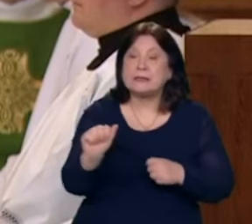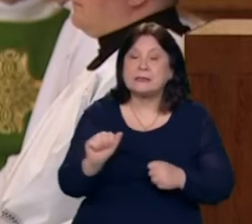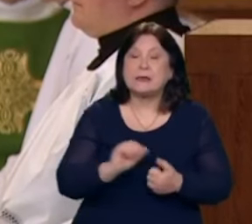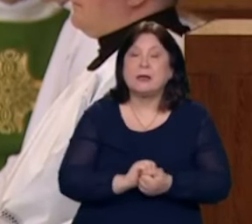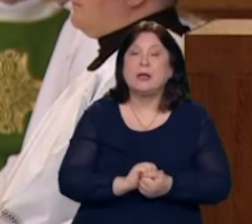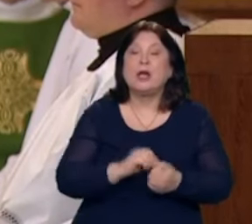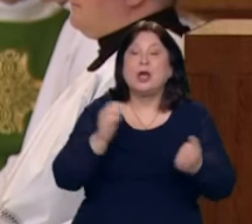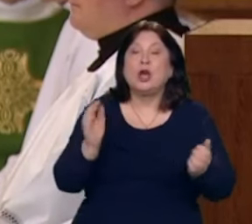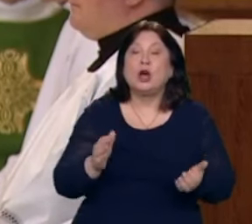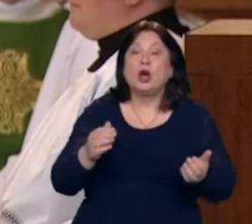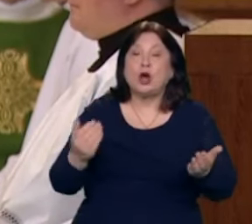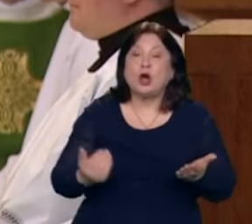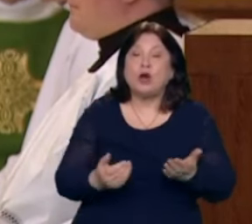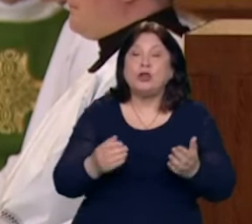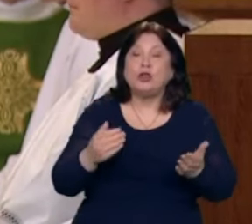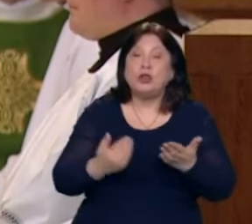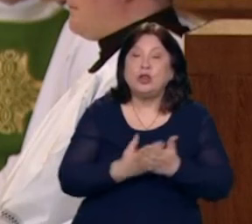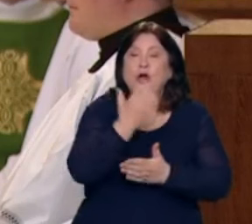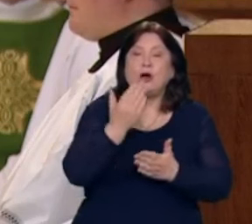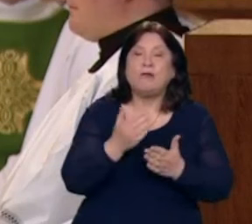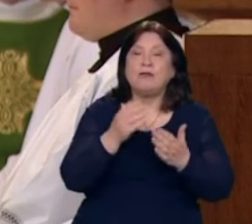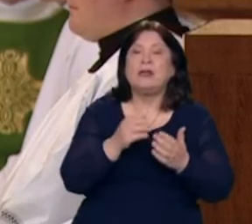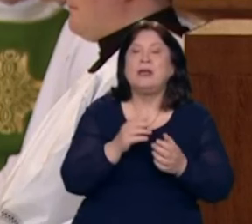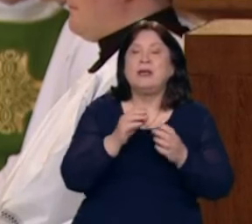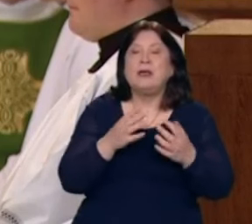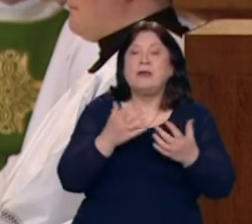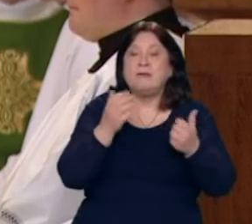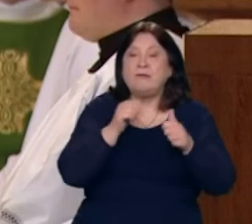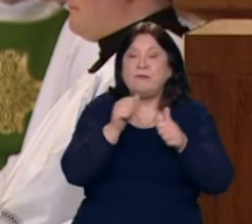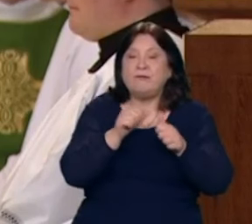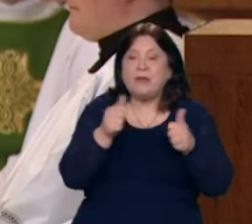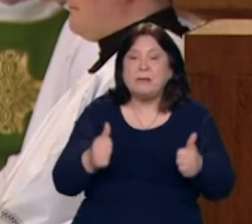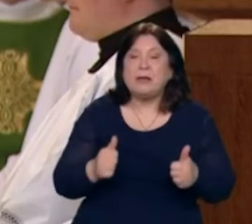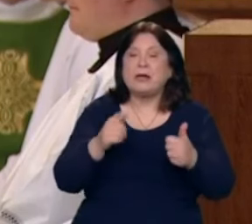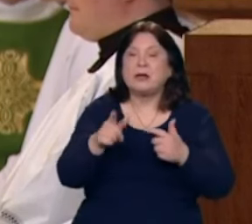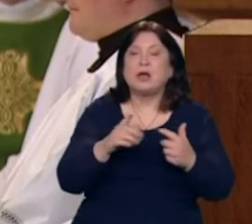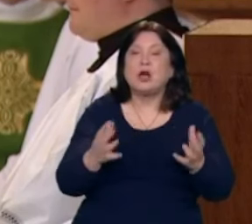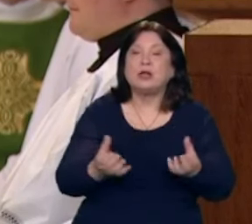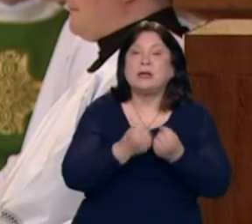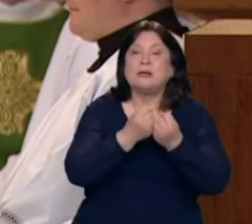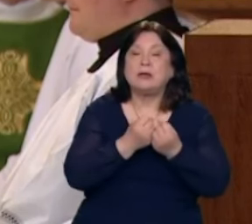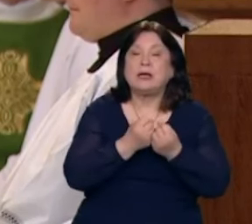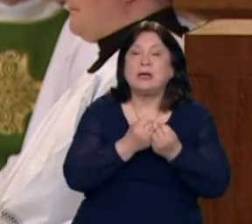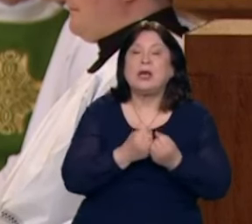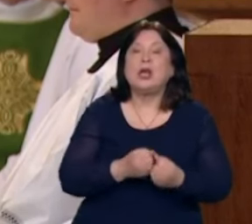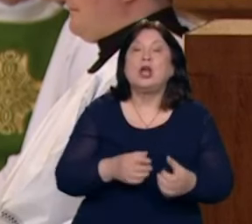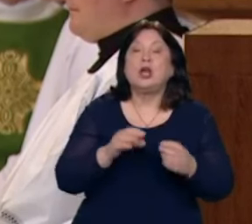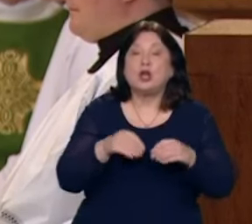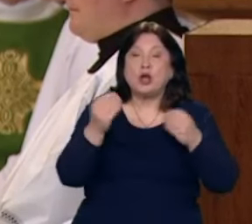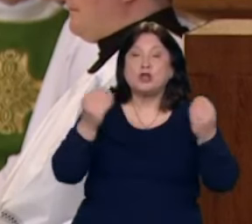sztuce nowy wymiar i niezwykły środek wyrażania swojego rozwoju